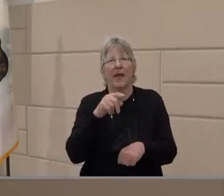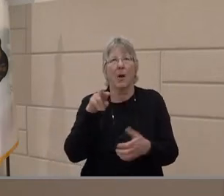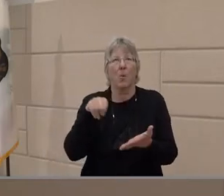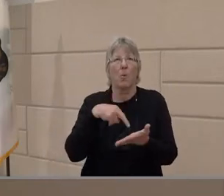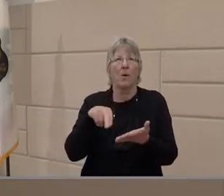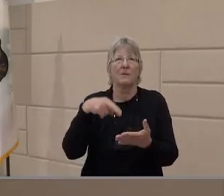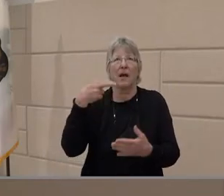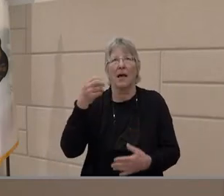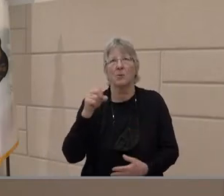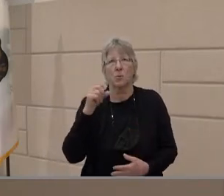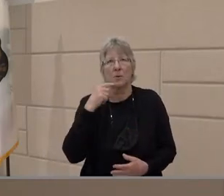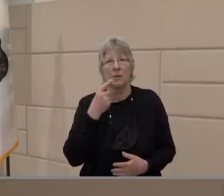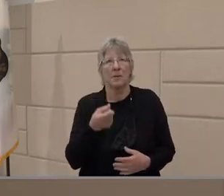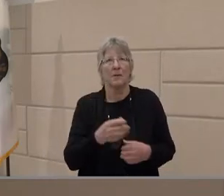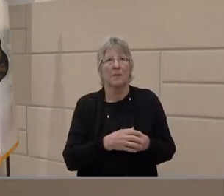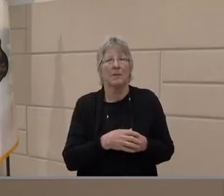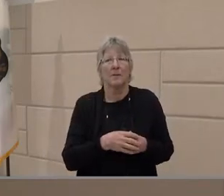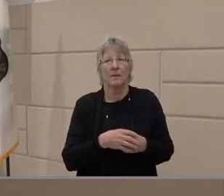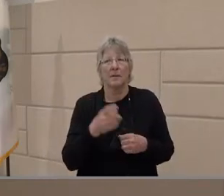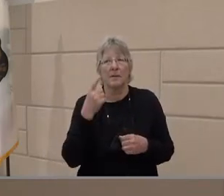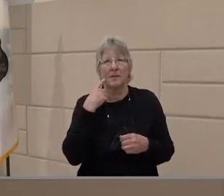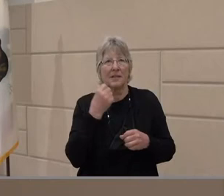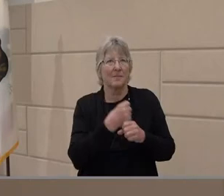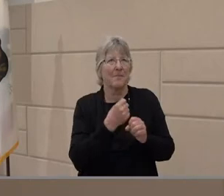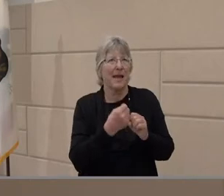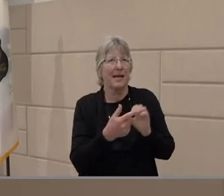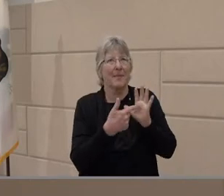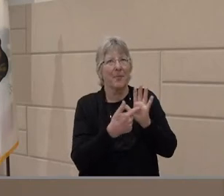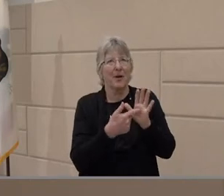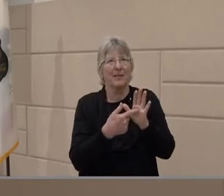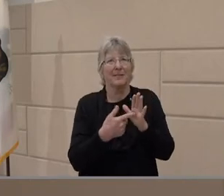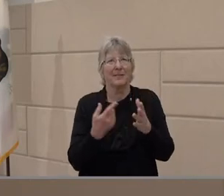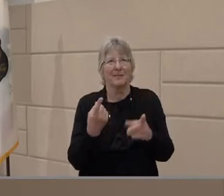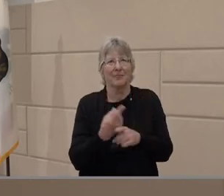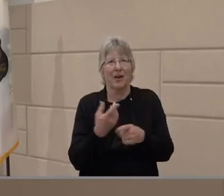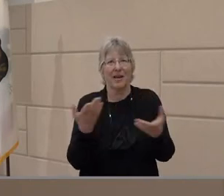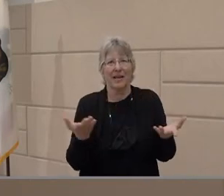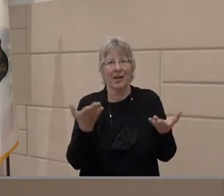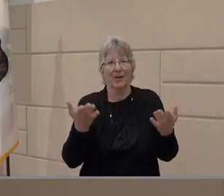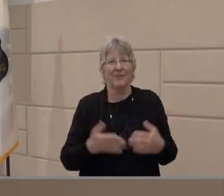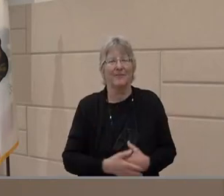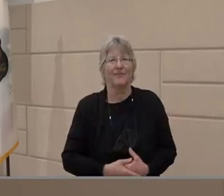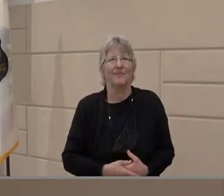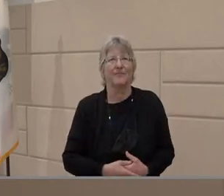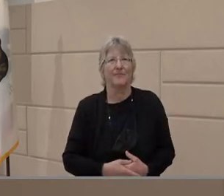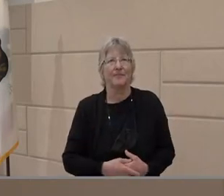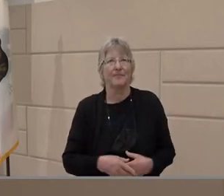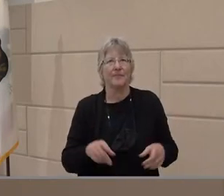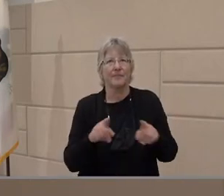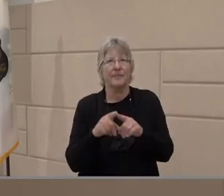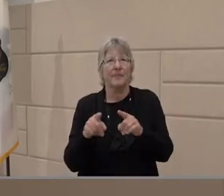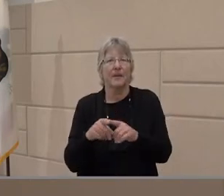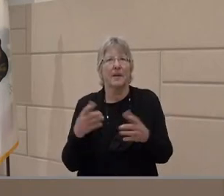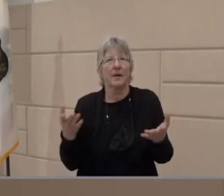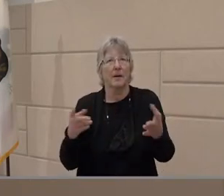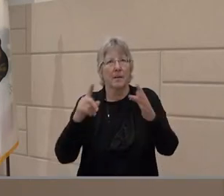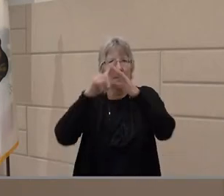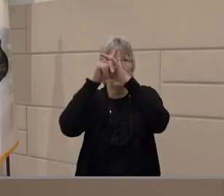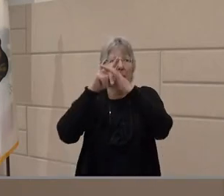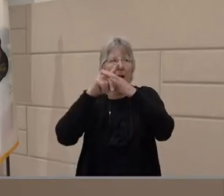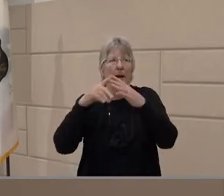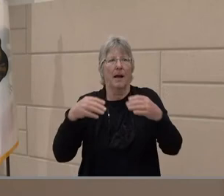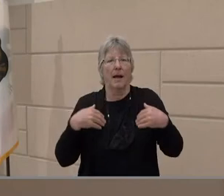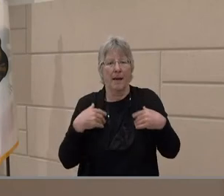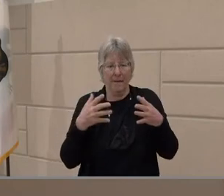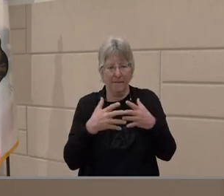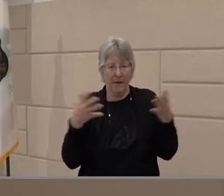ถวยกาเตะโต้งจมูกจางว่างในไอสลาเรียนเรเนซองส์หายเอาไว้เซ